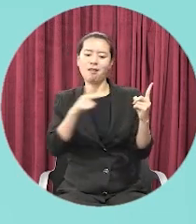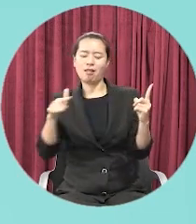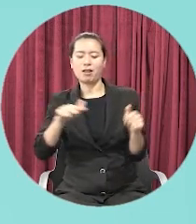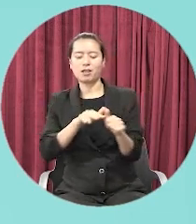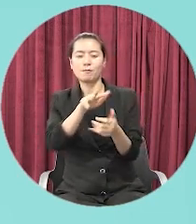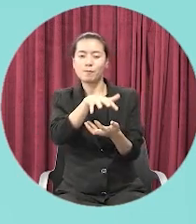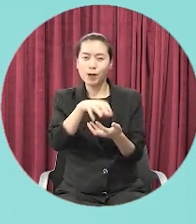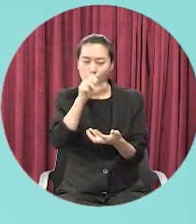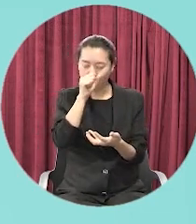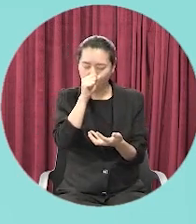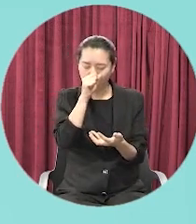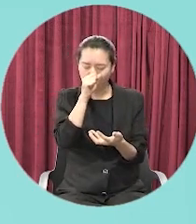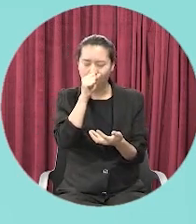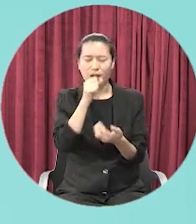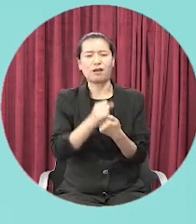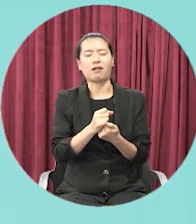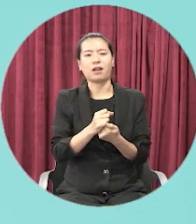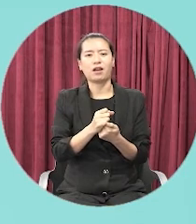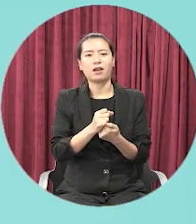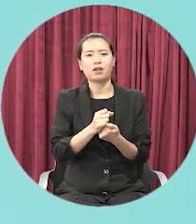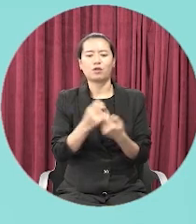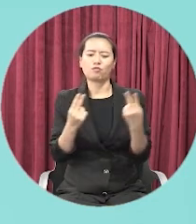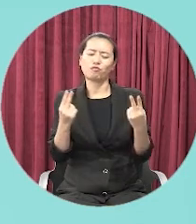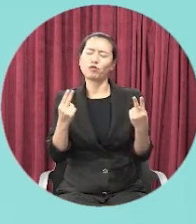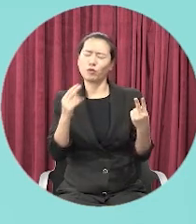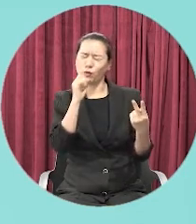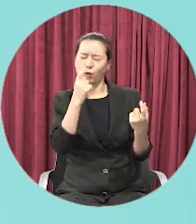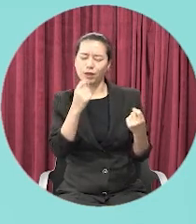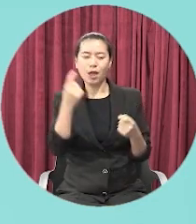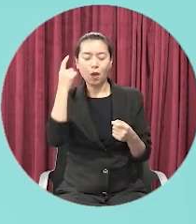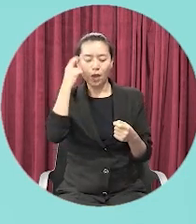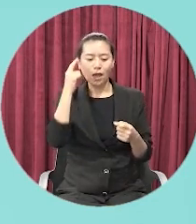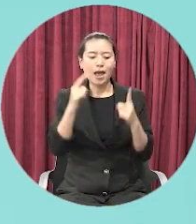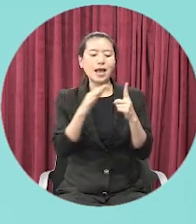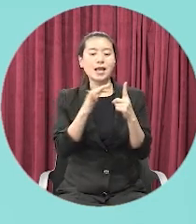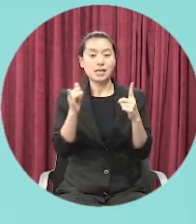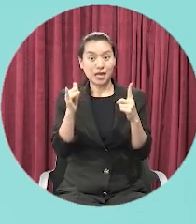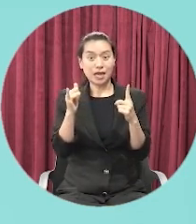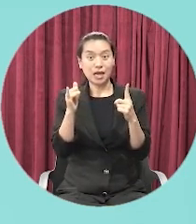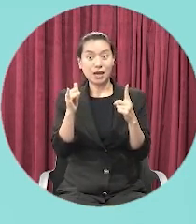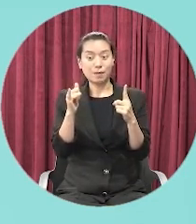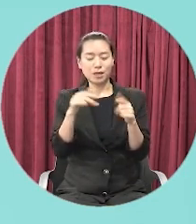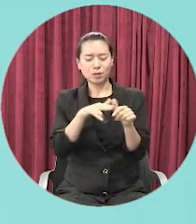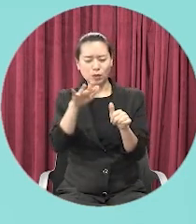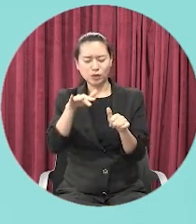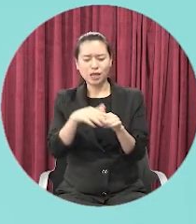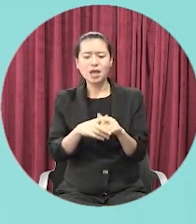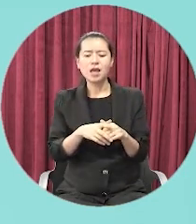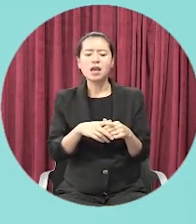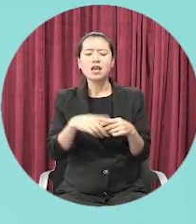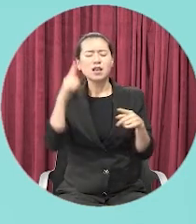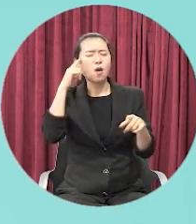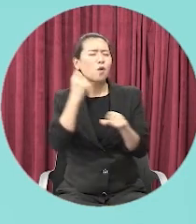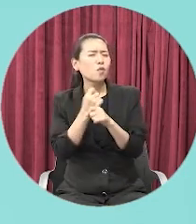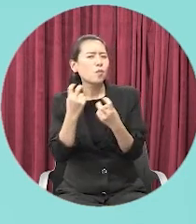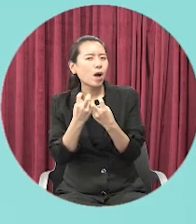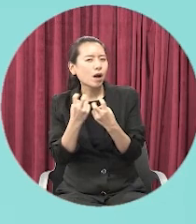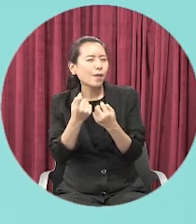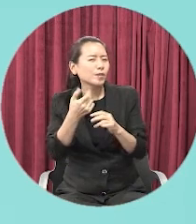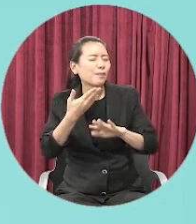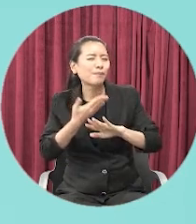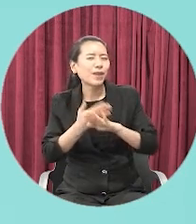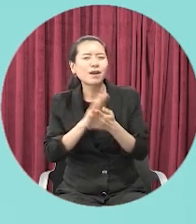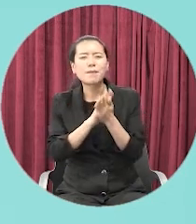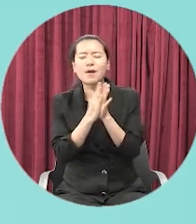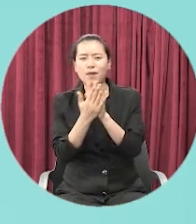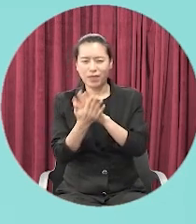방법도 달라지고 예를 들어서 뭐 인공지능을 알고리즘 만든다고 해도 한 사람을 대상을 할 때는 굉장히 다른 하시거든요 그런 관점을 중심으로